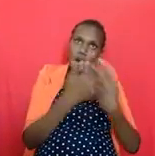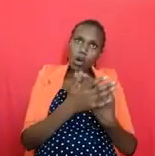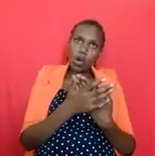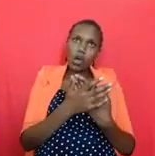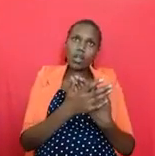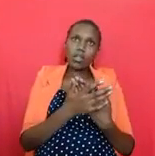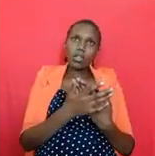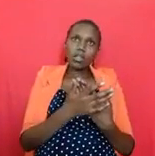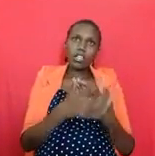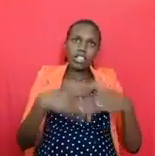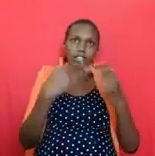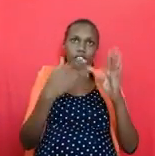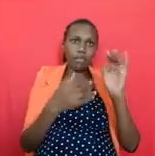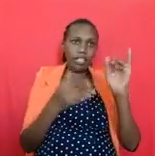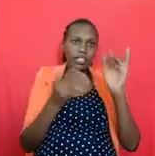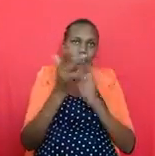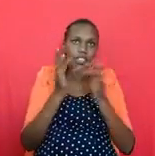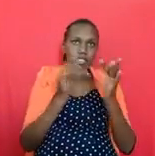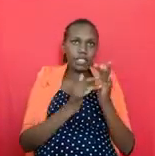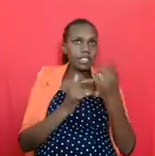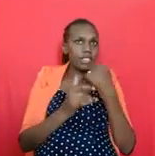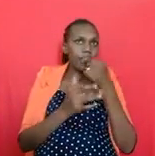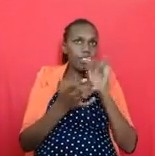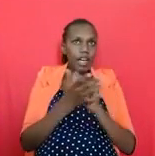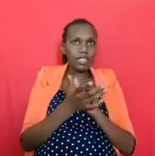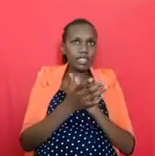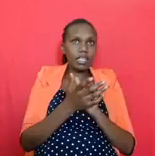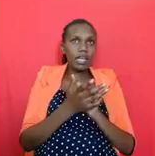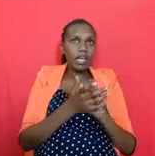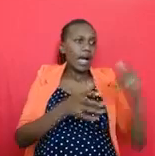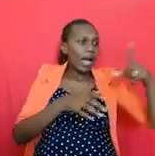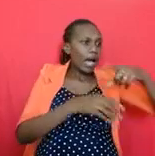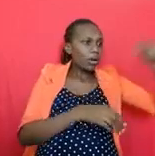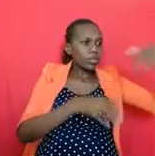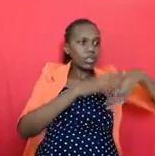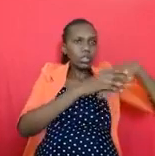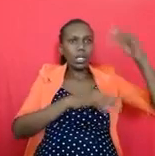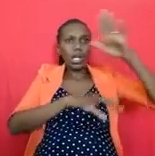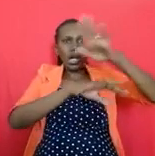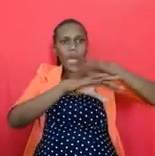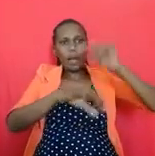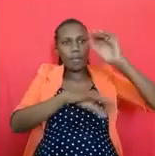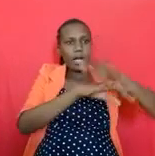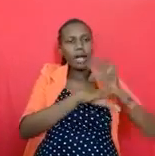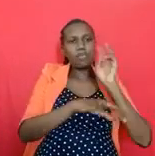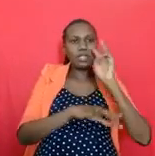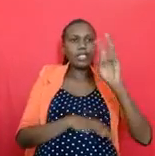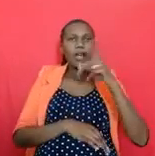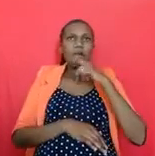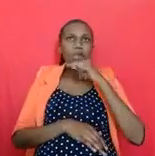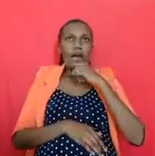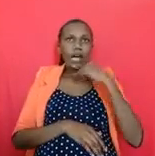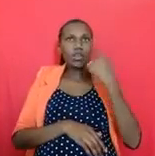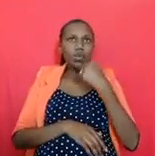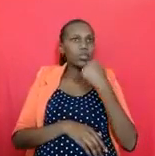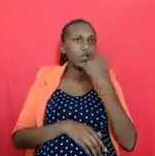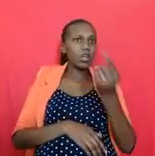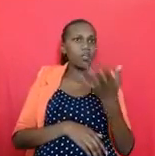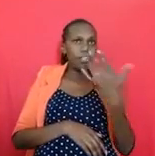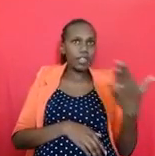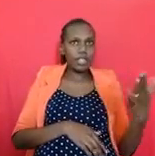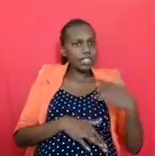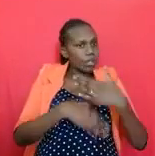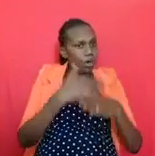heo mothe nä Jesu aigire akiumagara å kai må kone må ndå ni ajira maundu